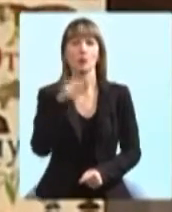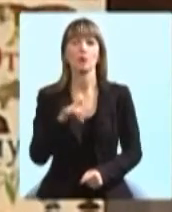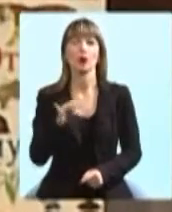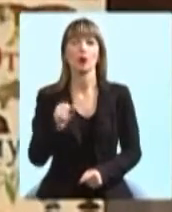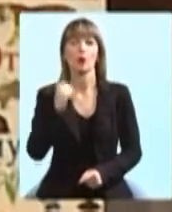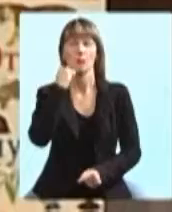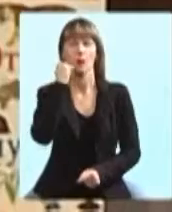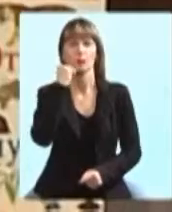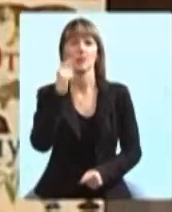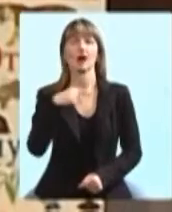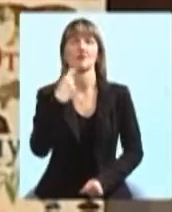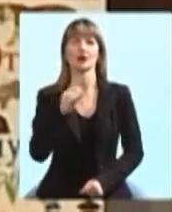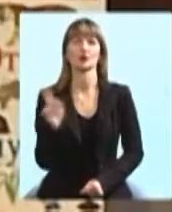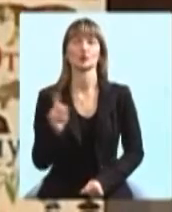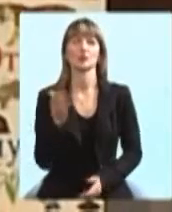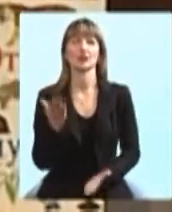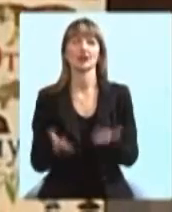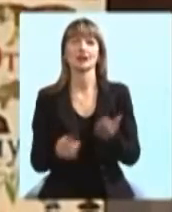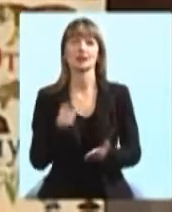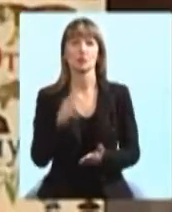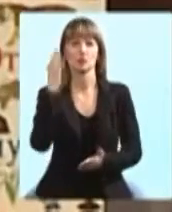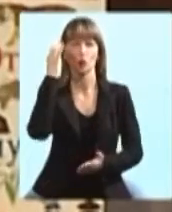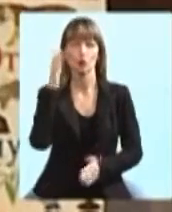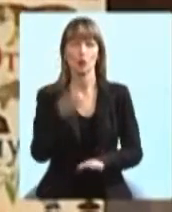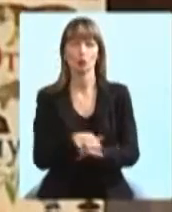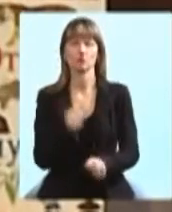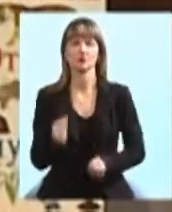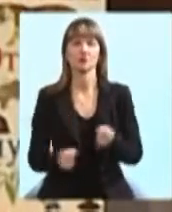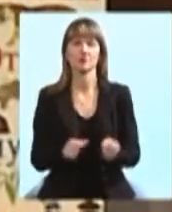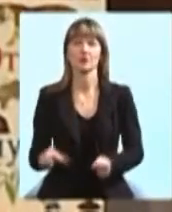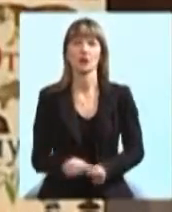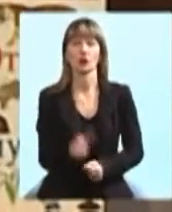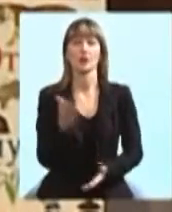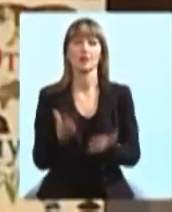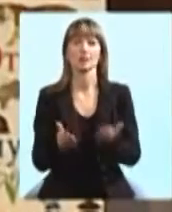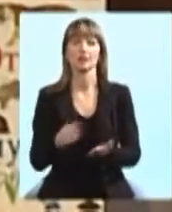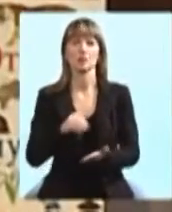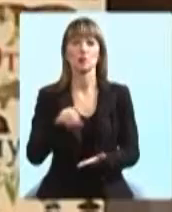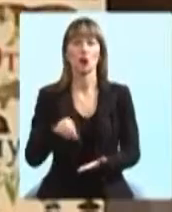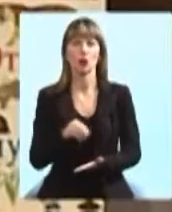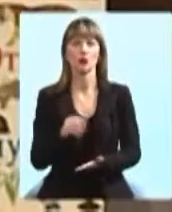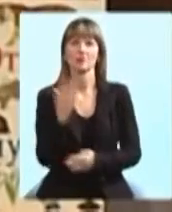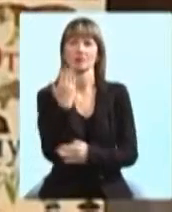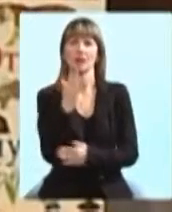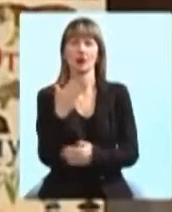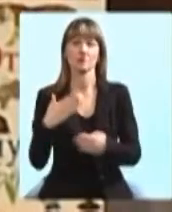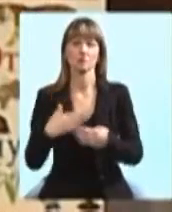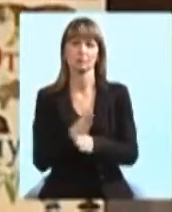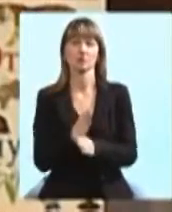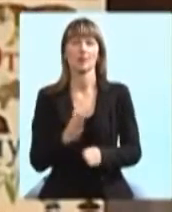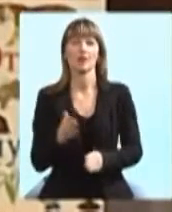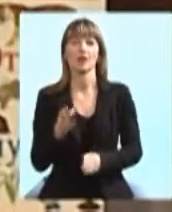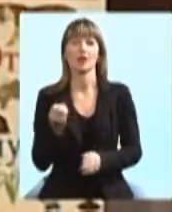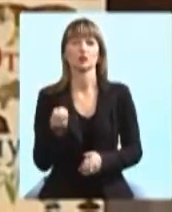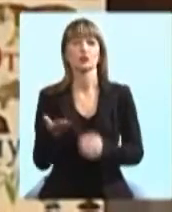прабабушки говорили, что вот, если тебе там черная кошка перебежит дорогу, если ты рассыпешь соль, там разобьешь зеркало, это еще идет